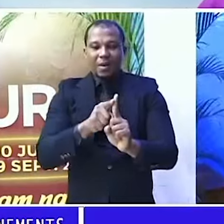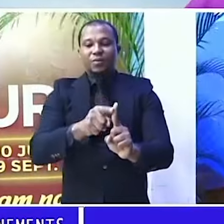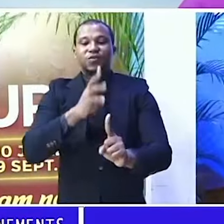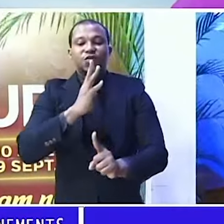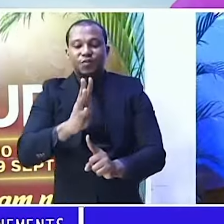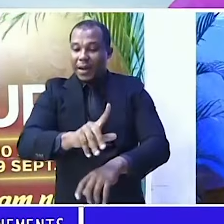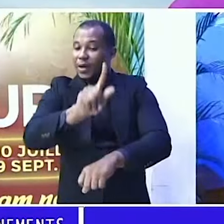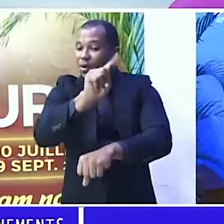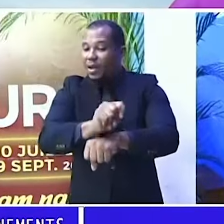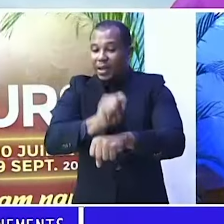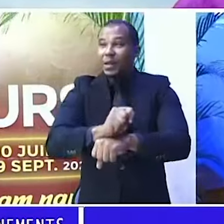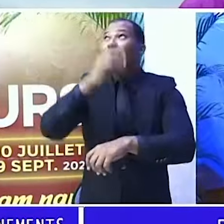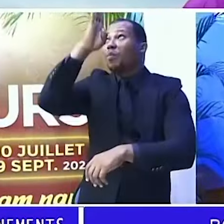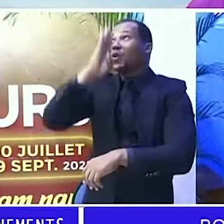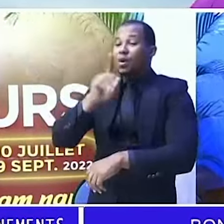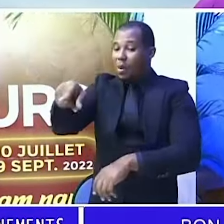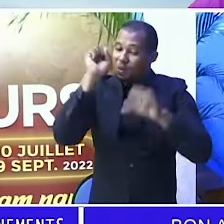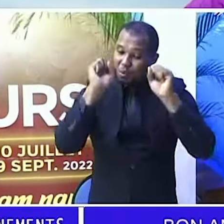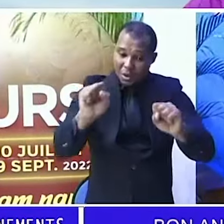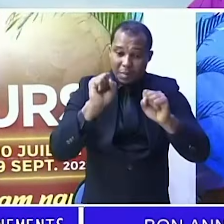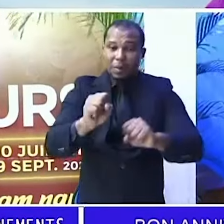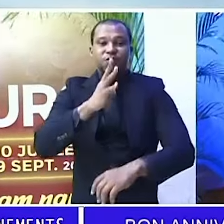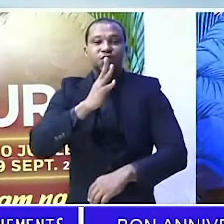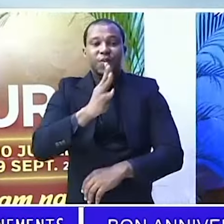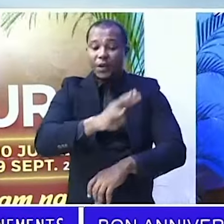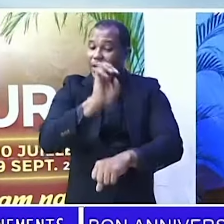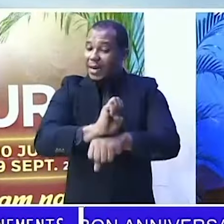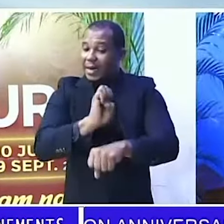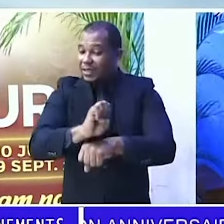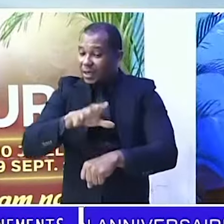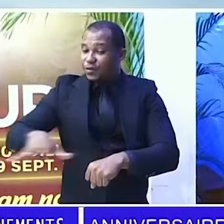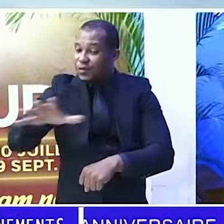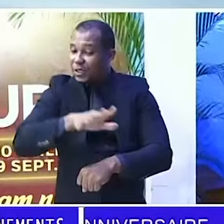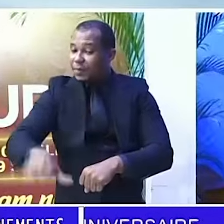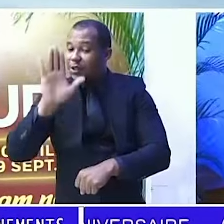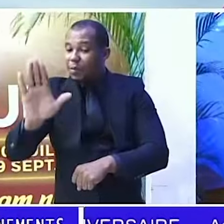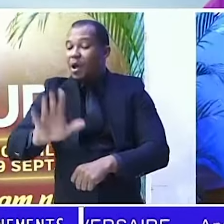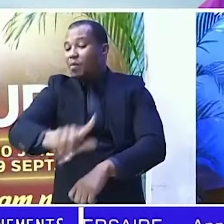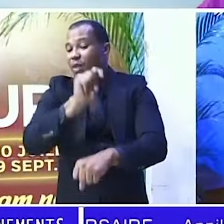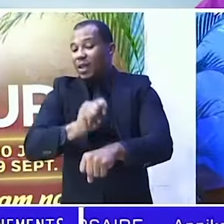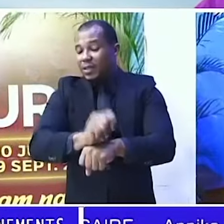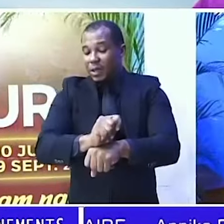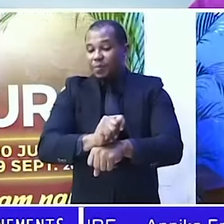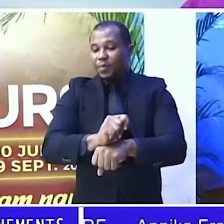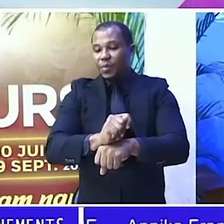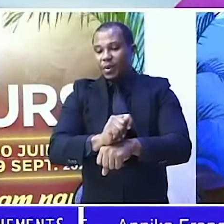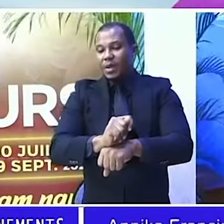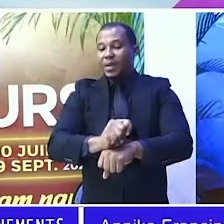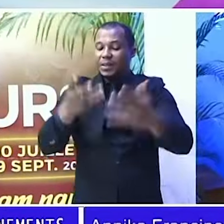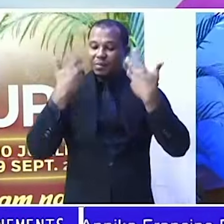non seulement capable de parler de l'église kotoya, mais il y a un temple bon Dieu qui est fondamental, c'est comme nous.